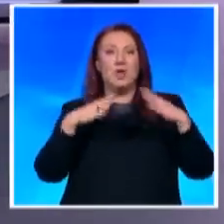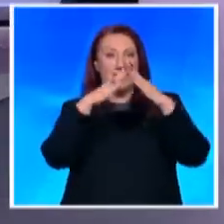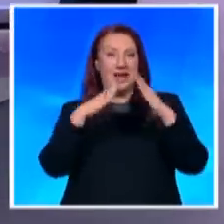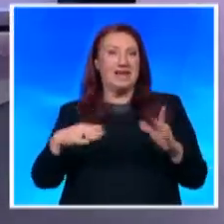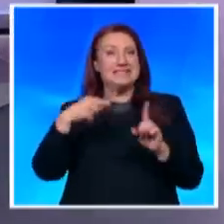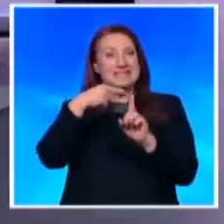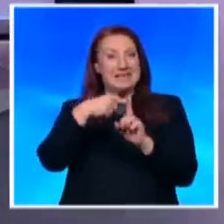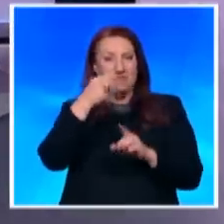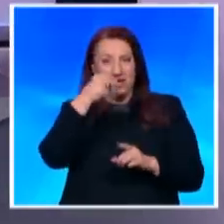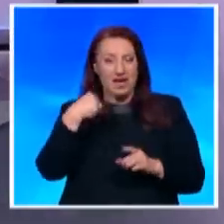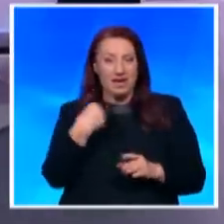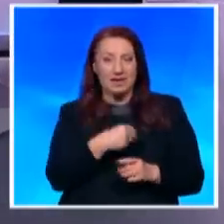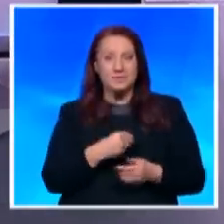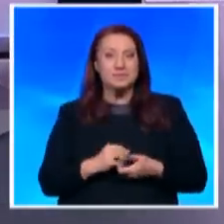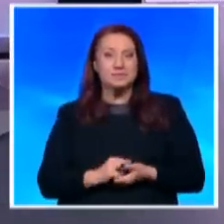Марги.